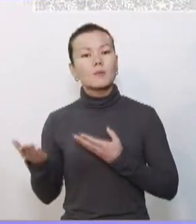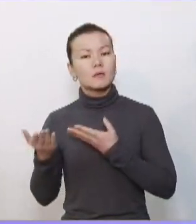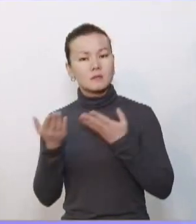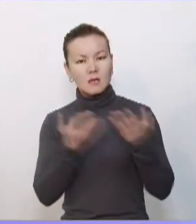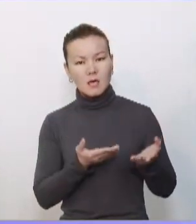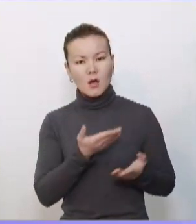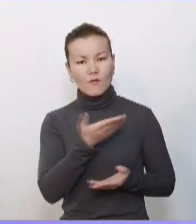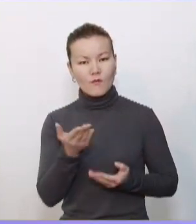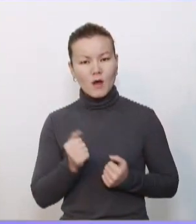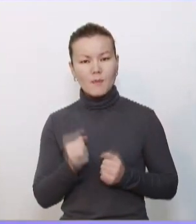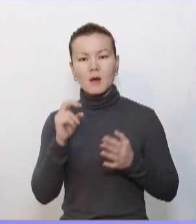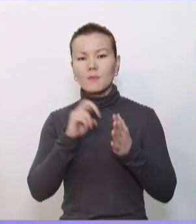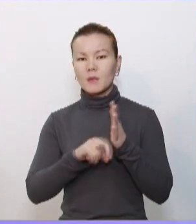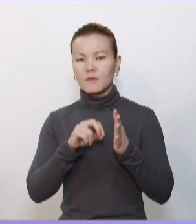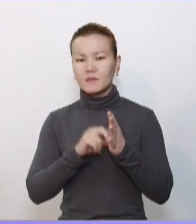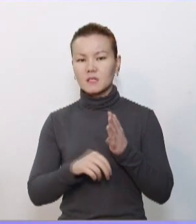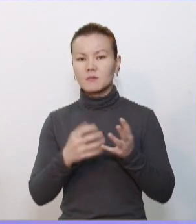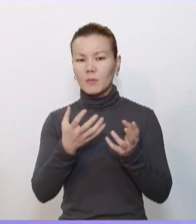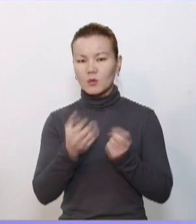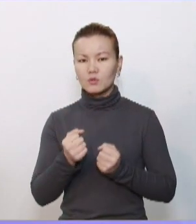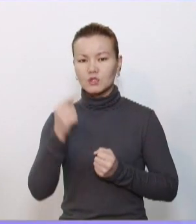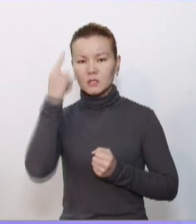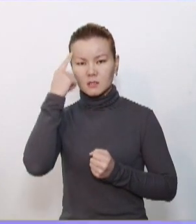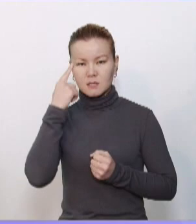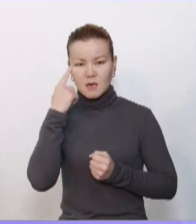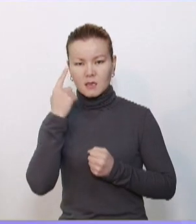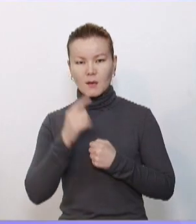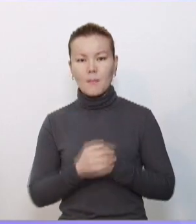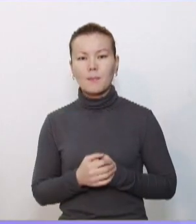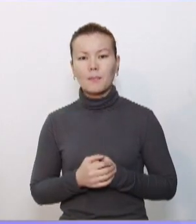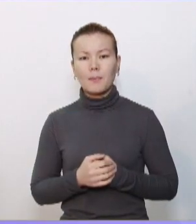Предлагаю вам проверить полученные знания.